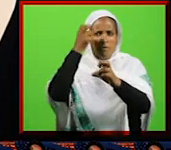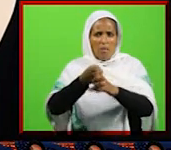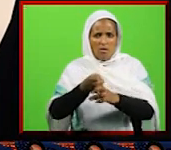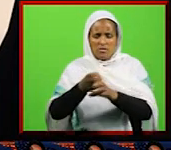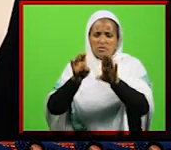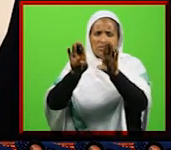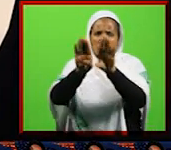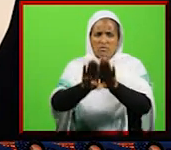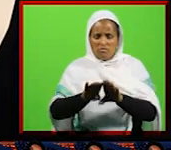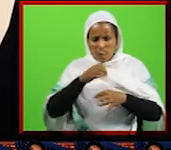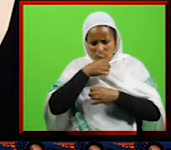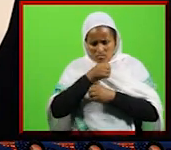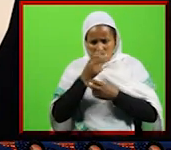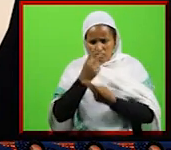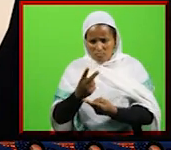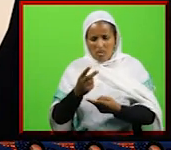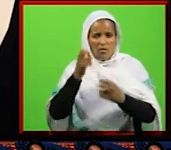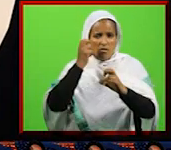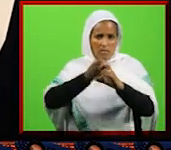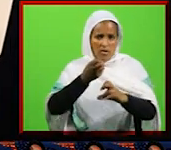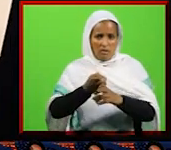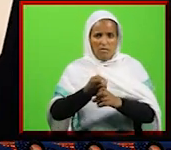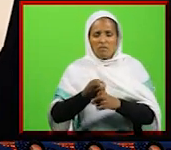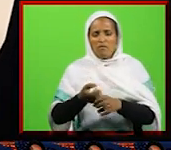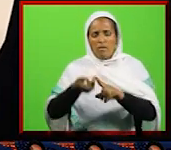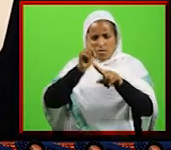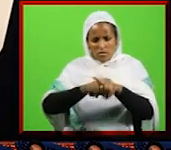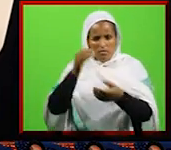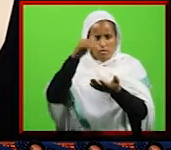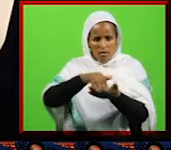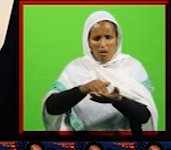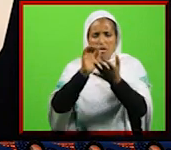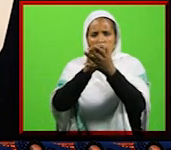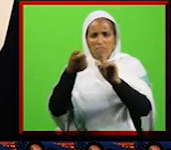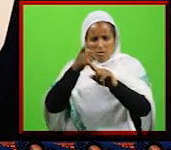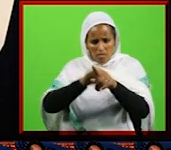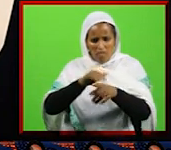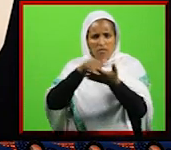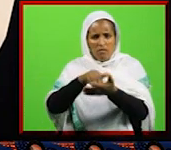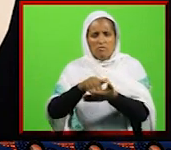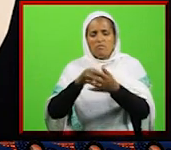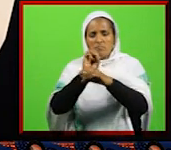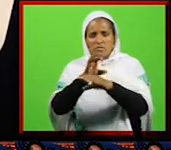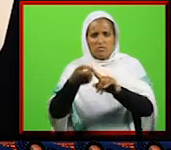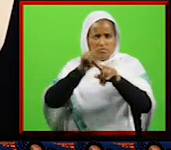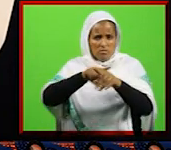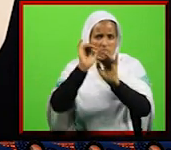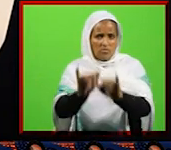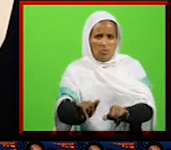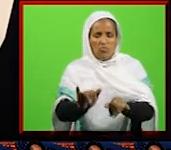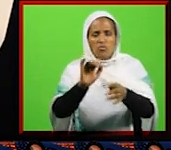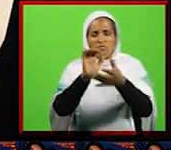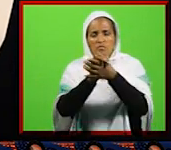ጉዳዮች አሉ። የገጠመን አንድ ሽምግልና ላይ አይቻለሁ። ሽምግልና መልሰን ያው ለፍች ቀርበው